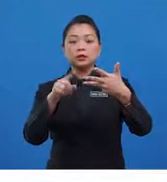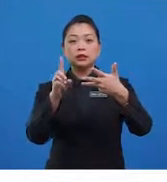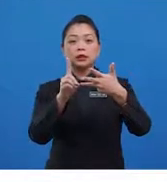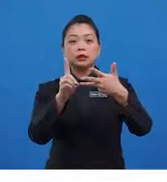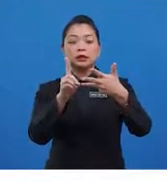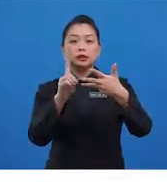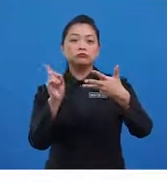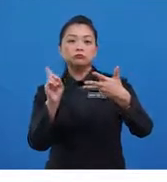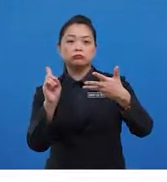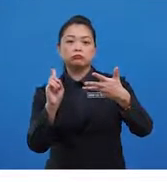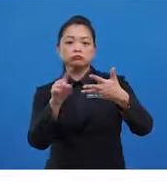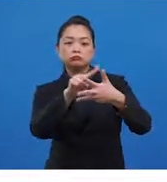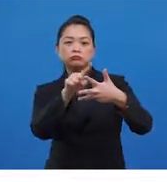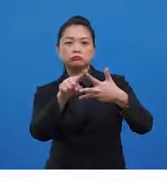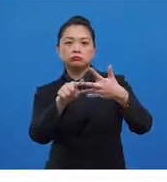Tombak Berambu.